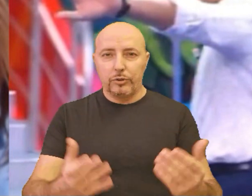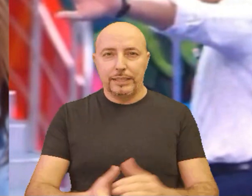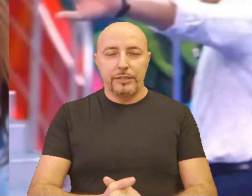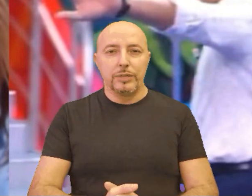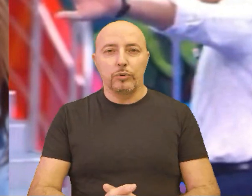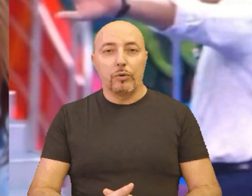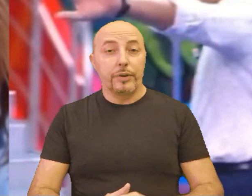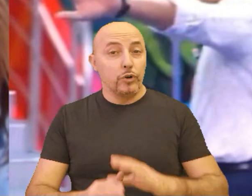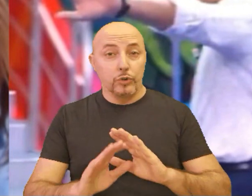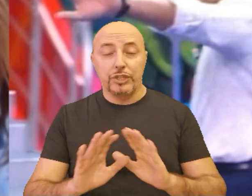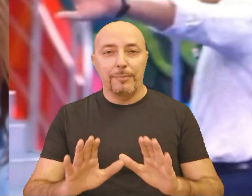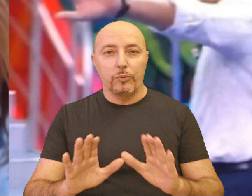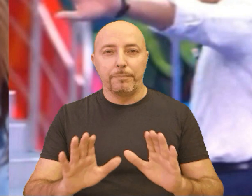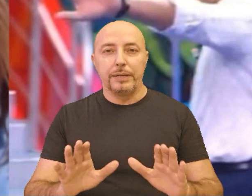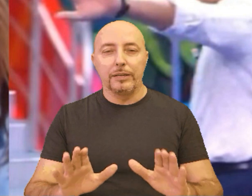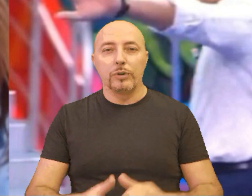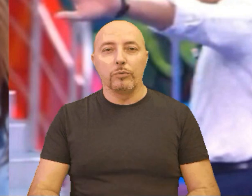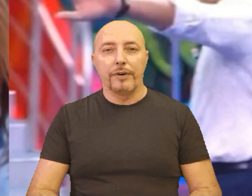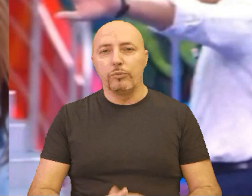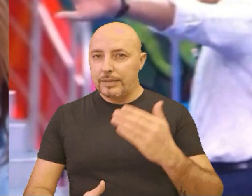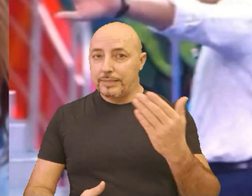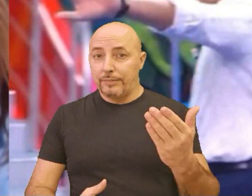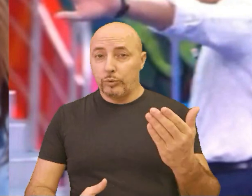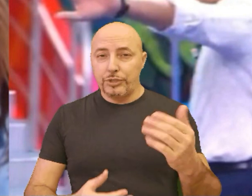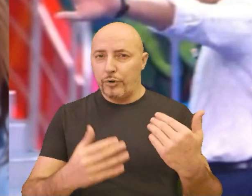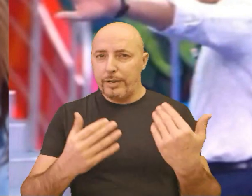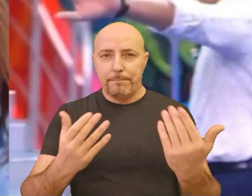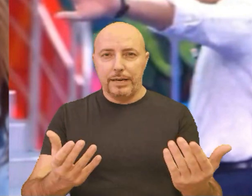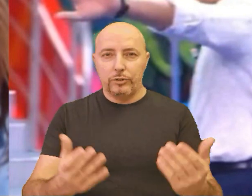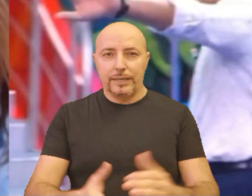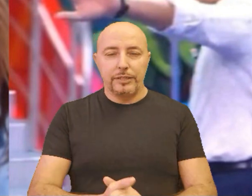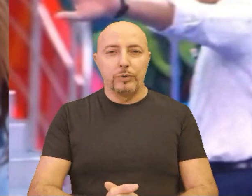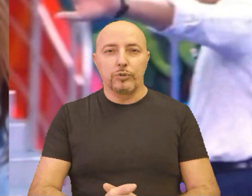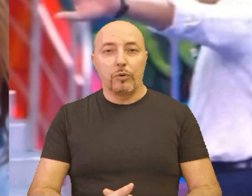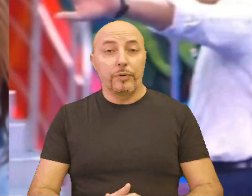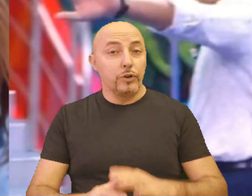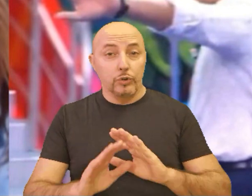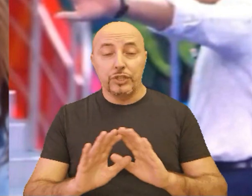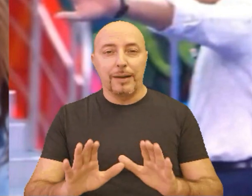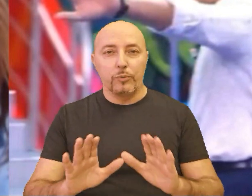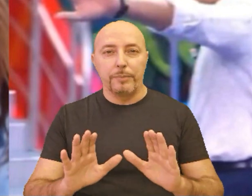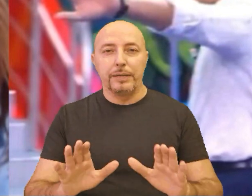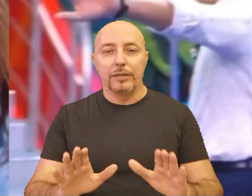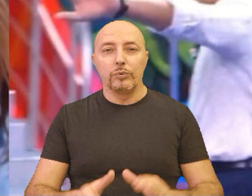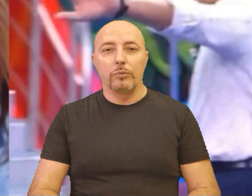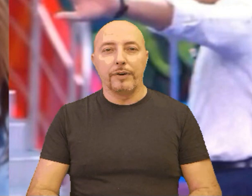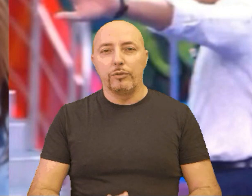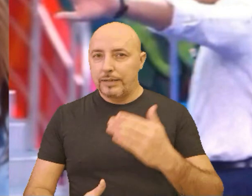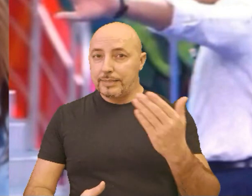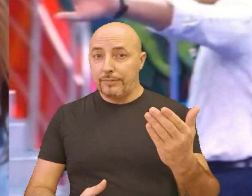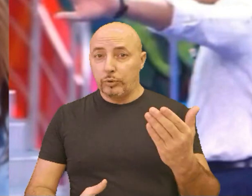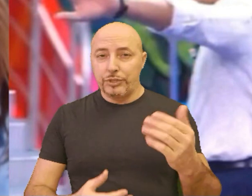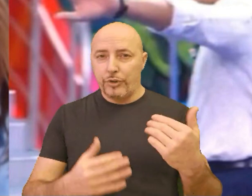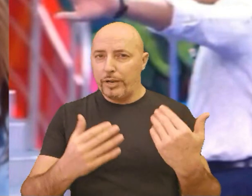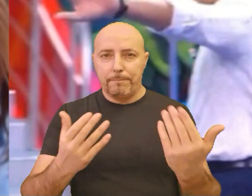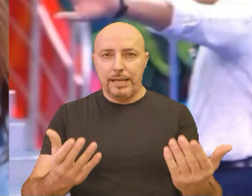facile affrontarlo appena nata venne sottoposta a un intervento al cuore il postoperatorio fu problematico